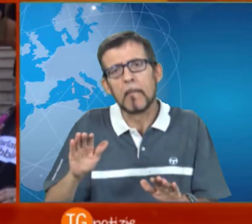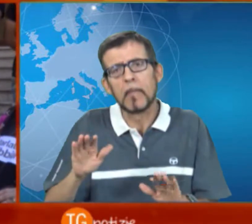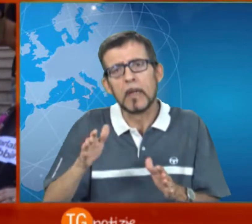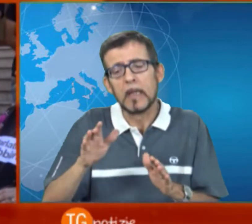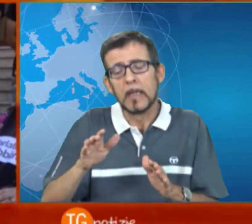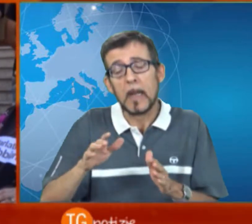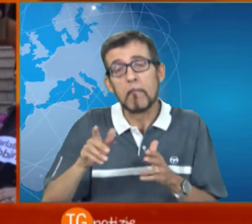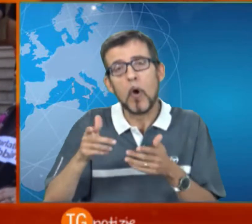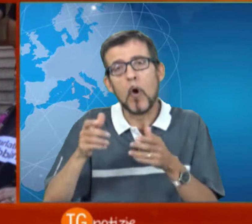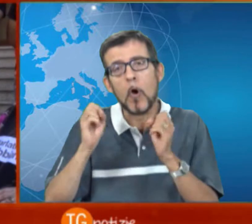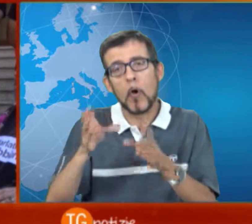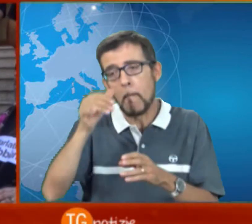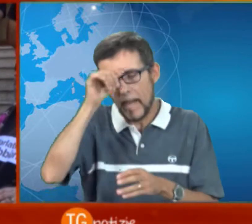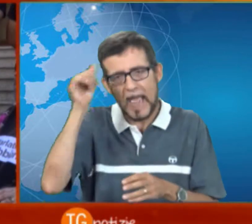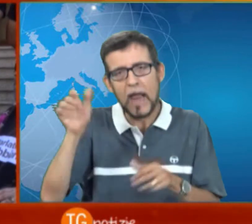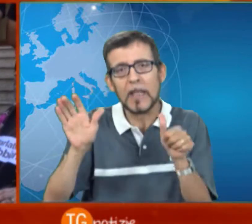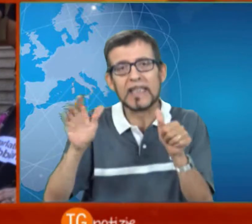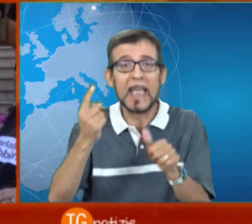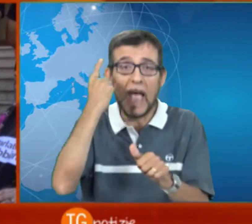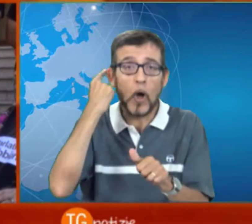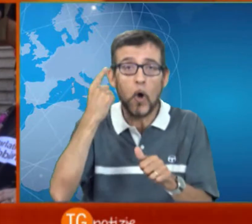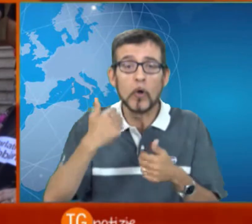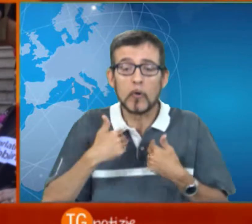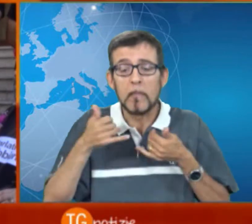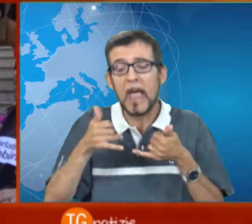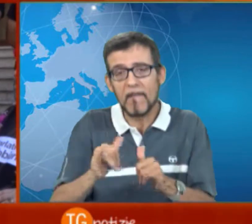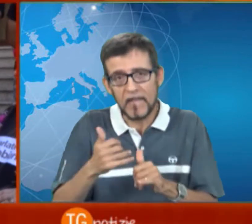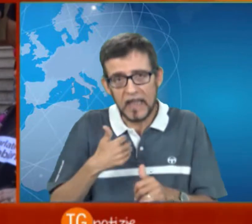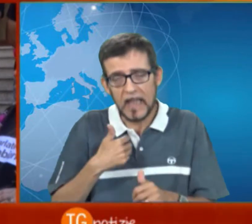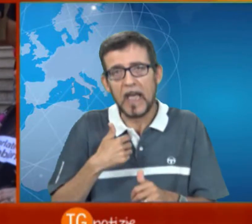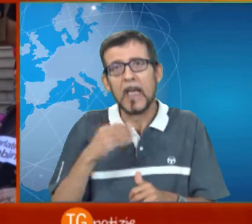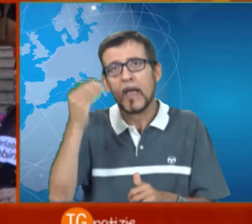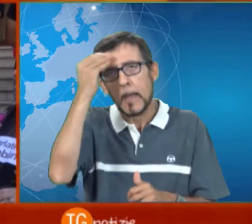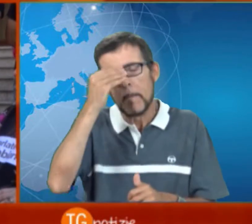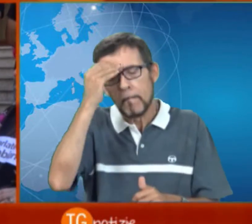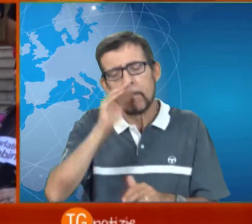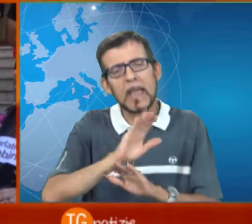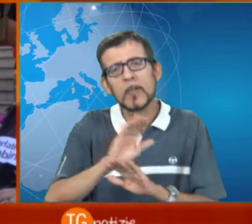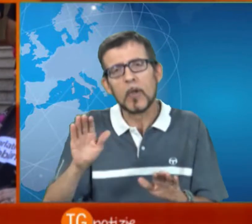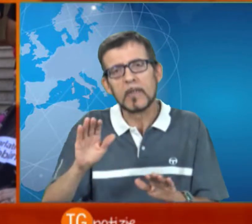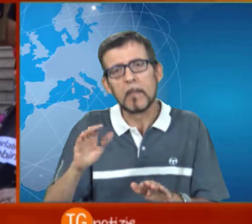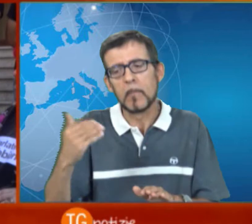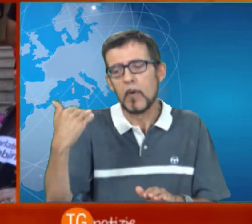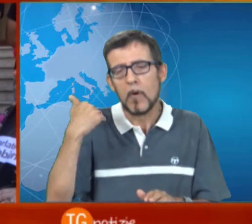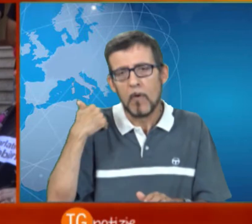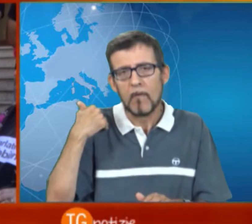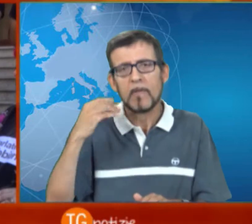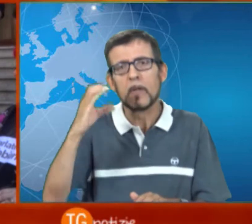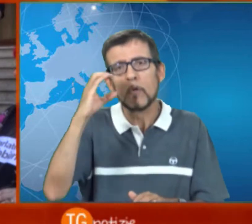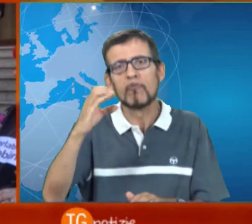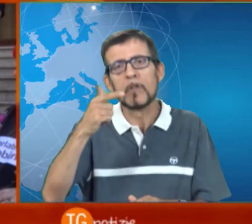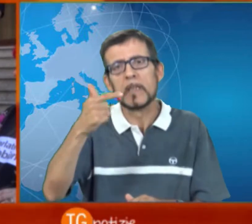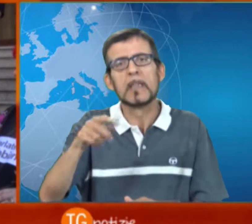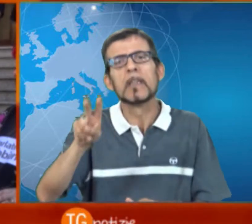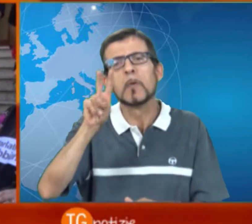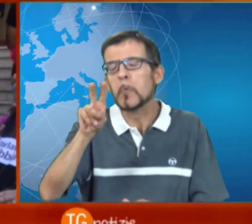anche il compleanno di mia figlia, il 6 di agosto, e quindi io li penso sempre. Ho vinto anche una CTU, ma non è servito a